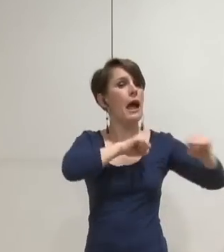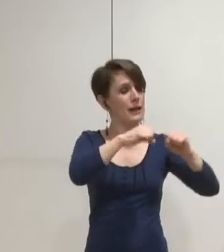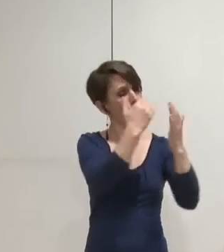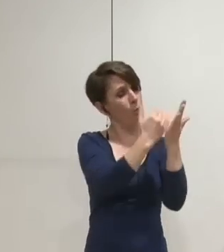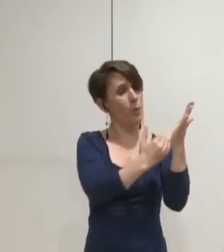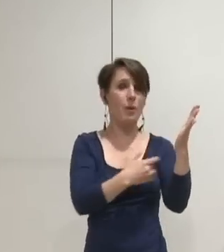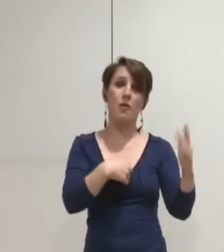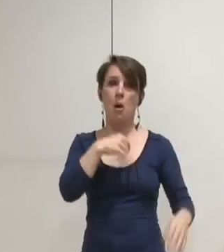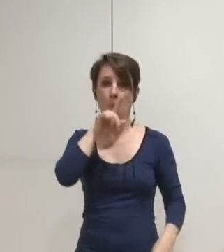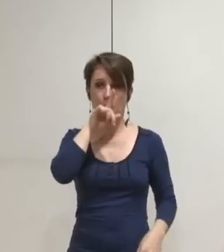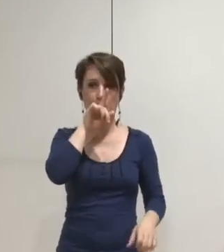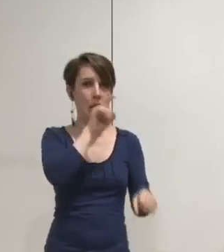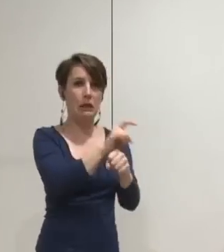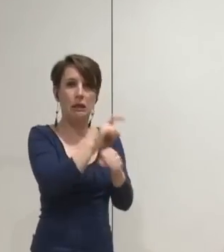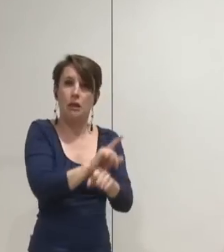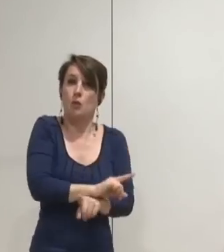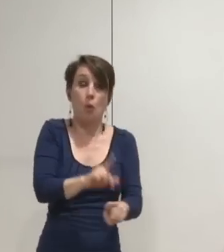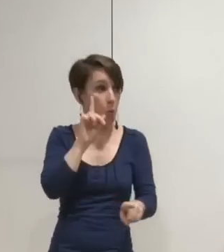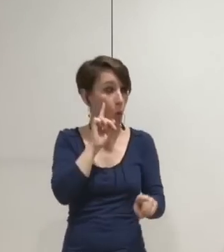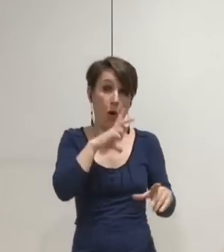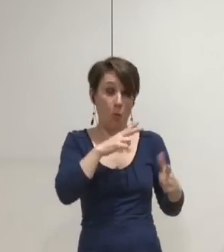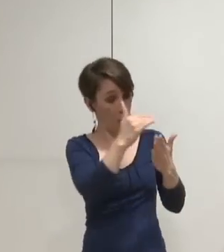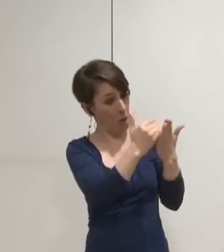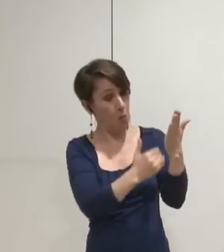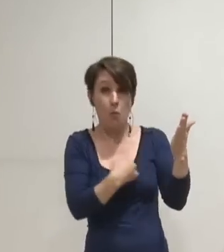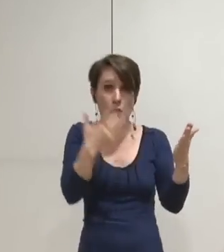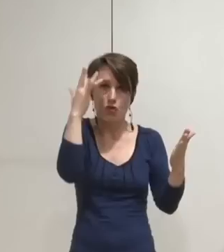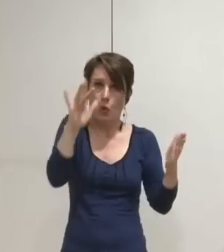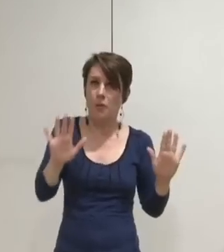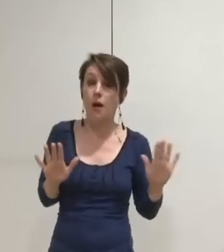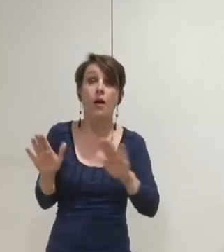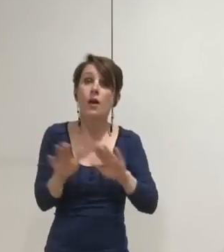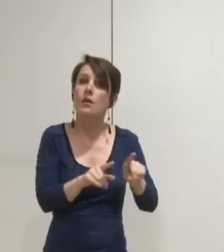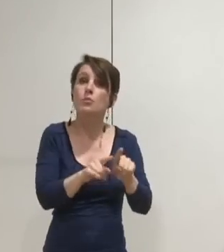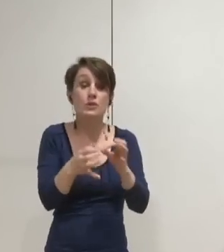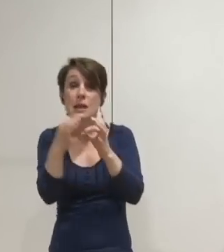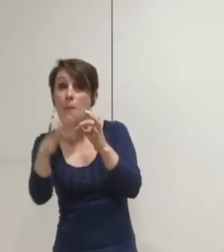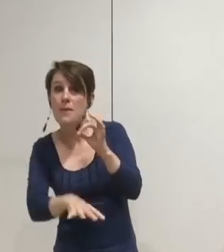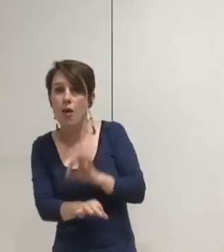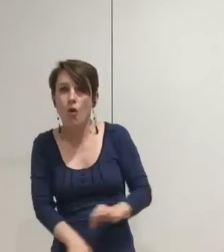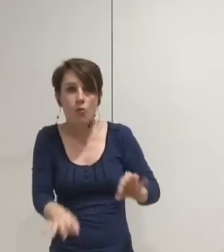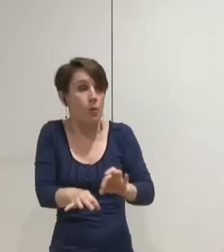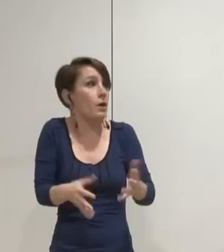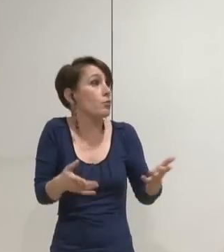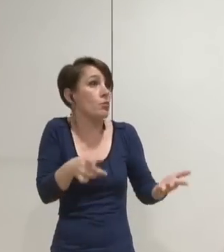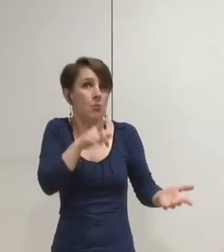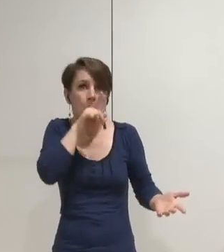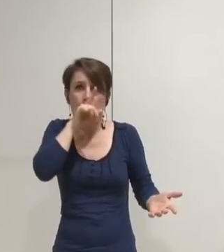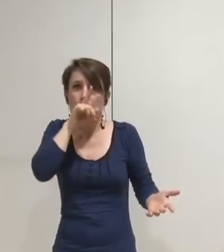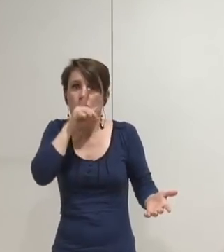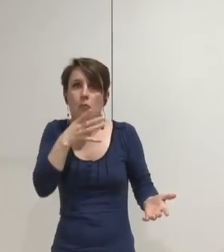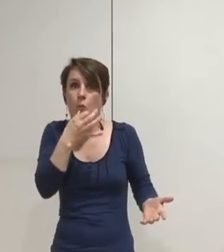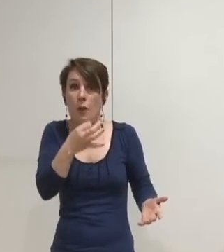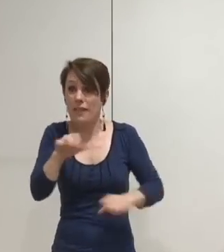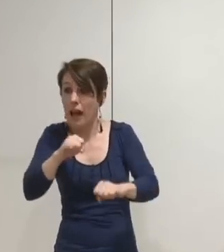délibération parce que d'abord je les connais pas toutes et puis comme nous n'avons pas de bilan il est difficile de de dire celle-ci